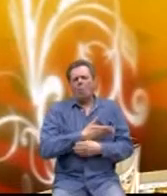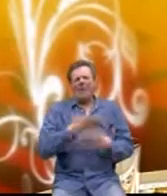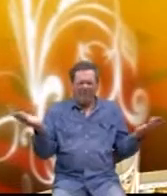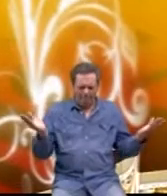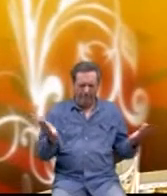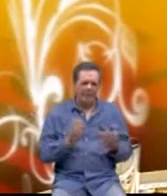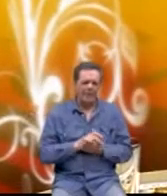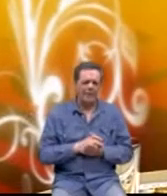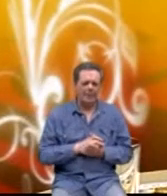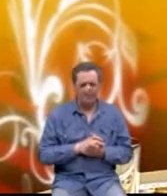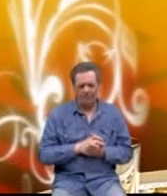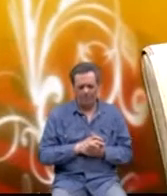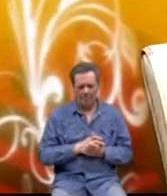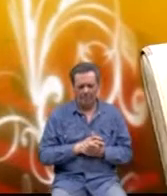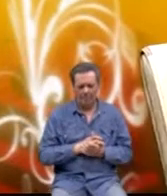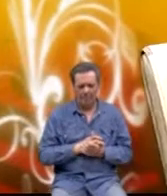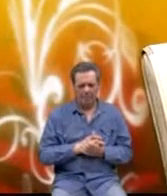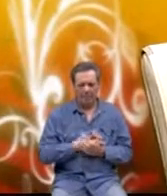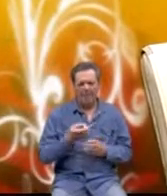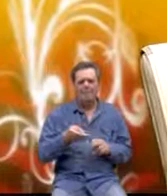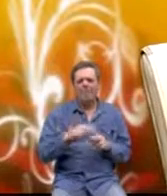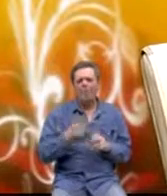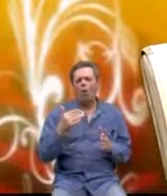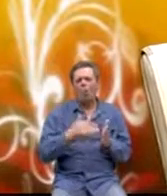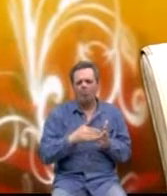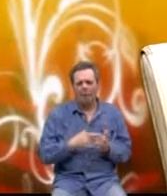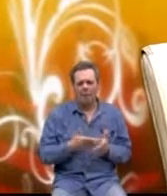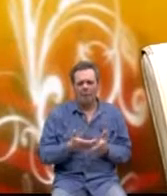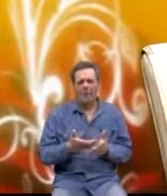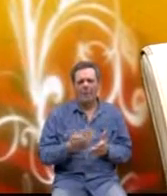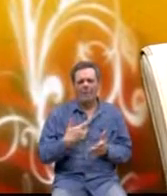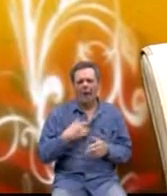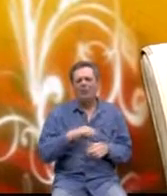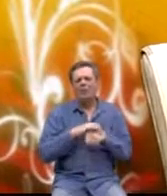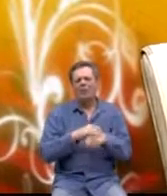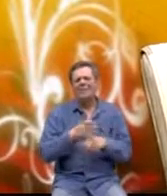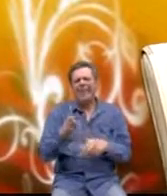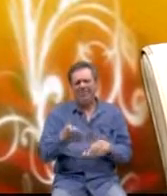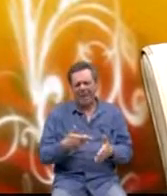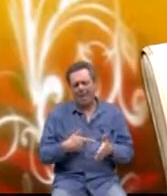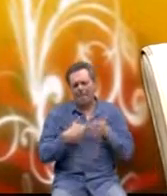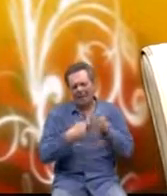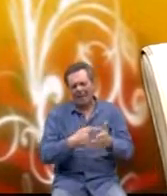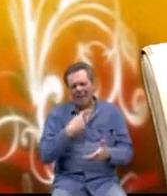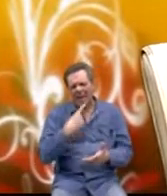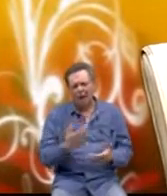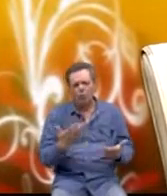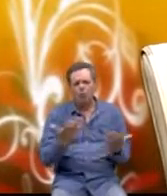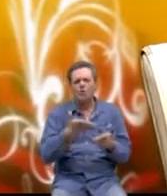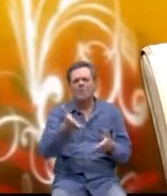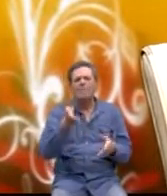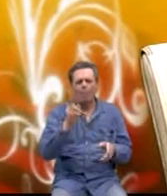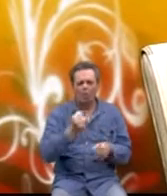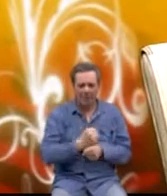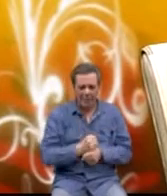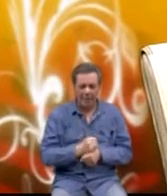kartama koje su recimo najčešće u upotrebi, naše voditeljice njih sve predstave i kažu zapravo što se s njima može